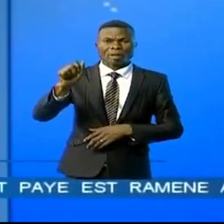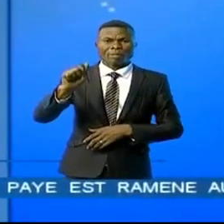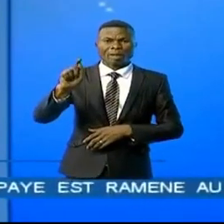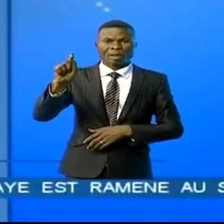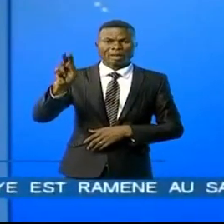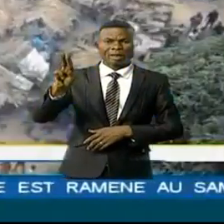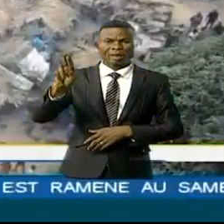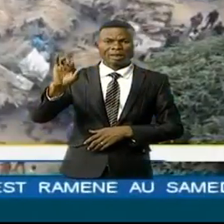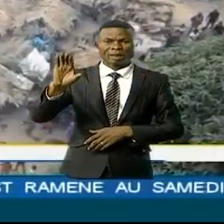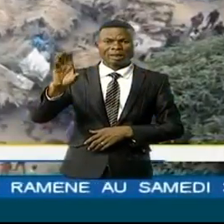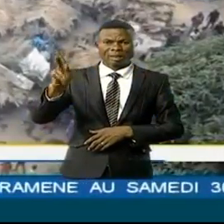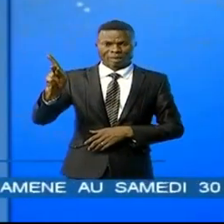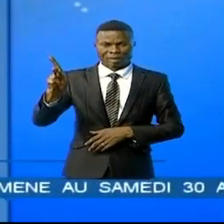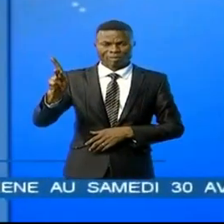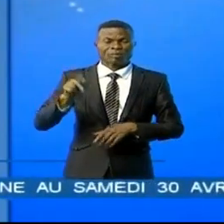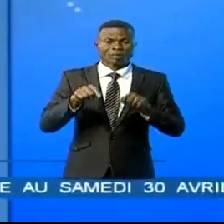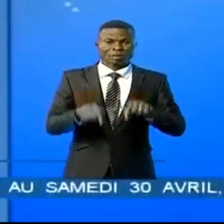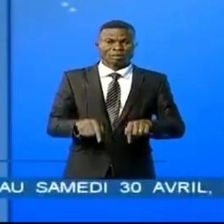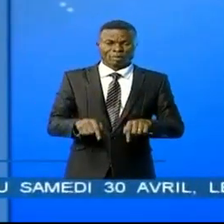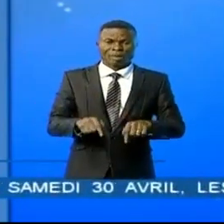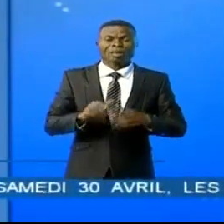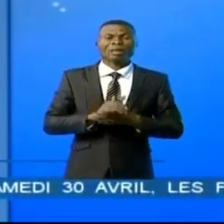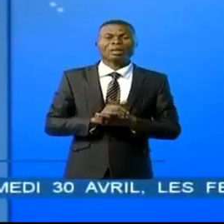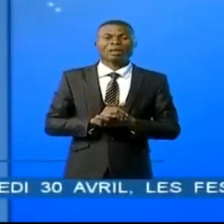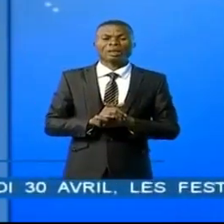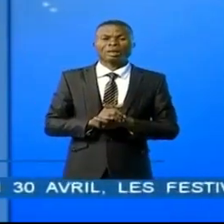Muyaya. Pendant ces temps,